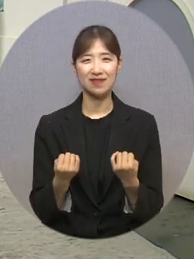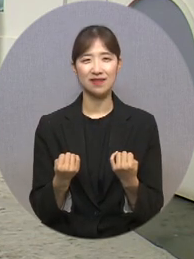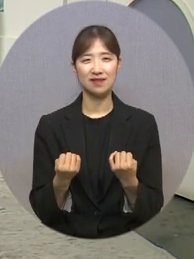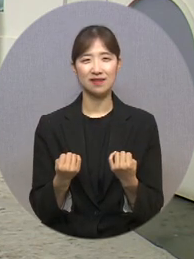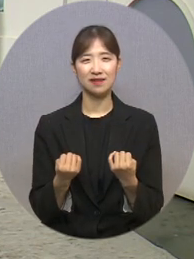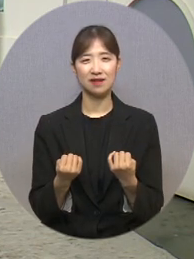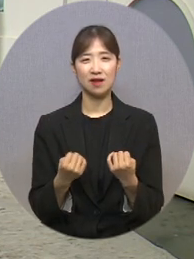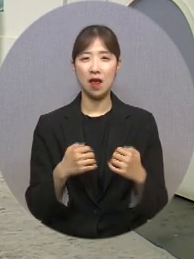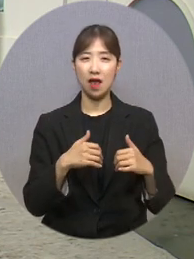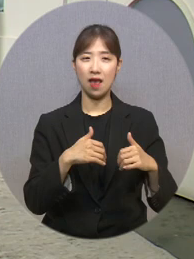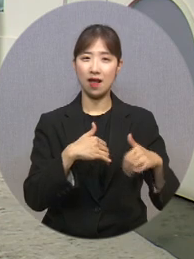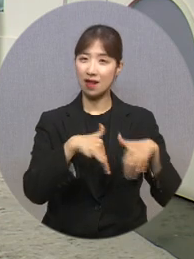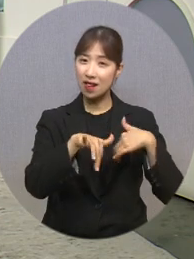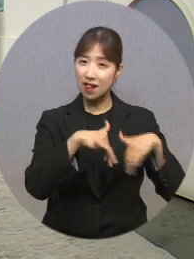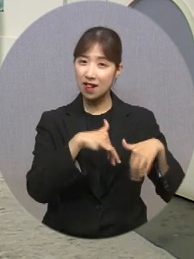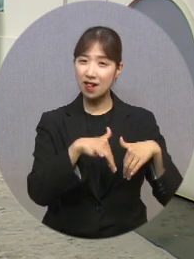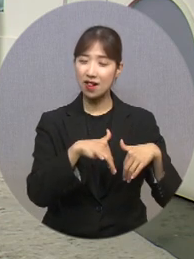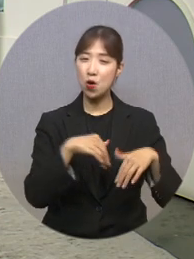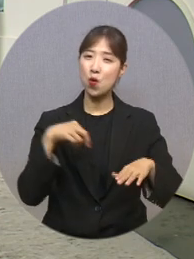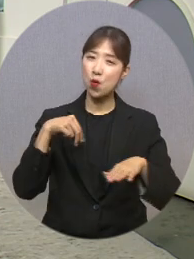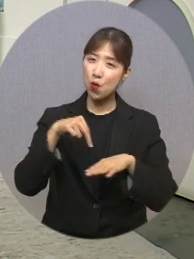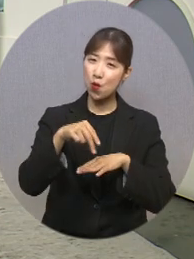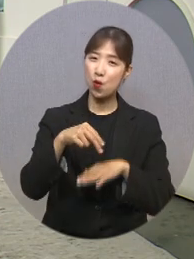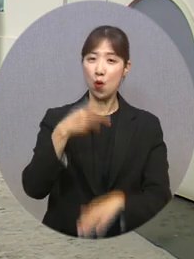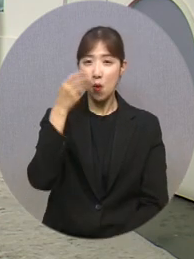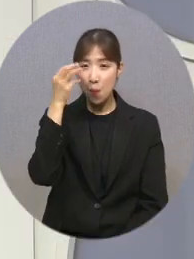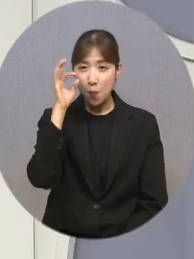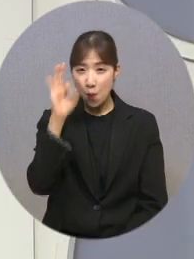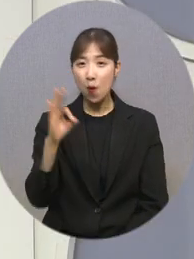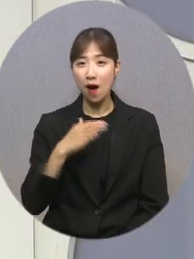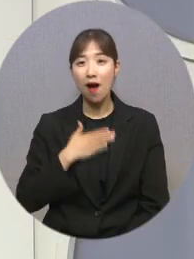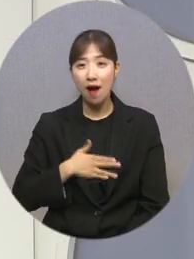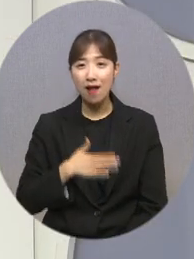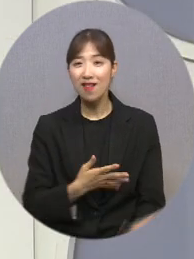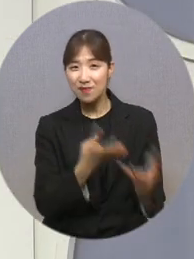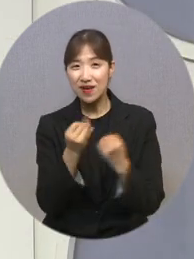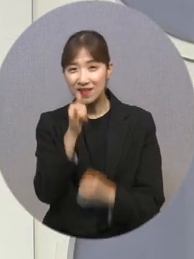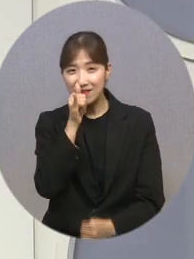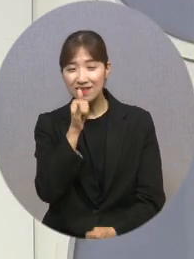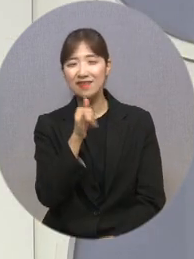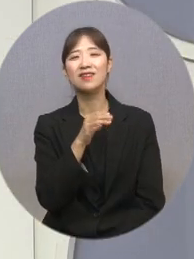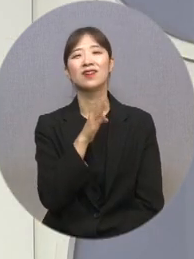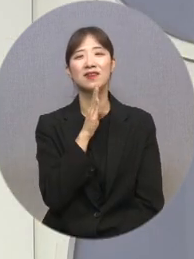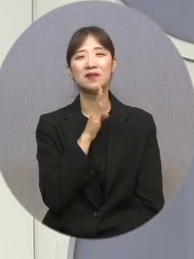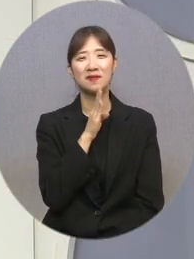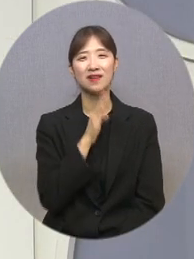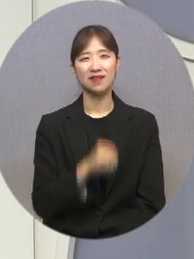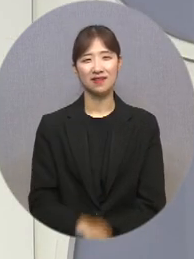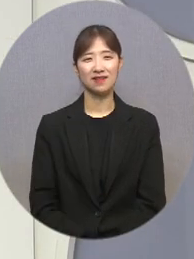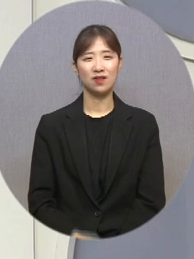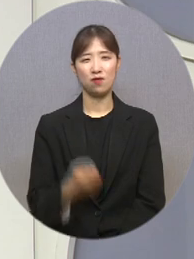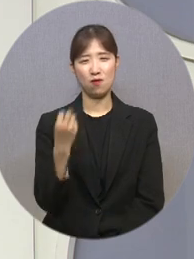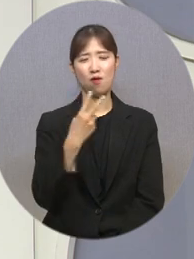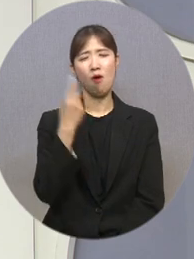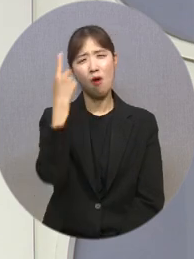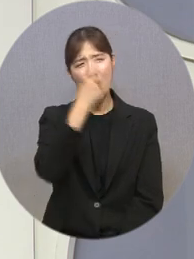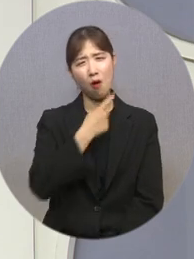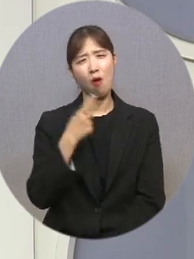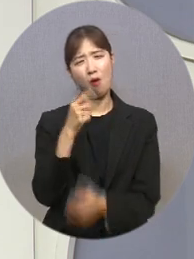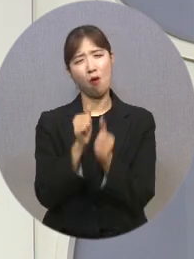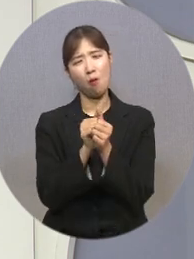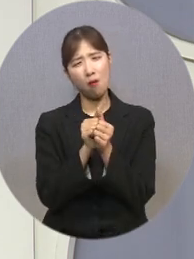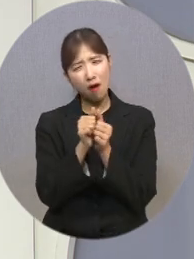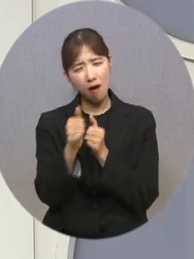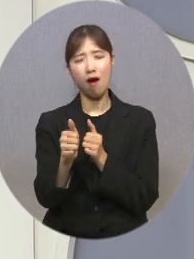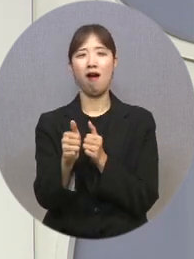이제 길에서는 많은 분들이 좀 알아보는 분도 계시죠? 예, 예. 또 얼굴이 아주 잘